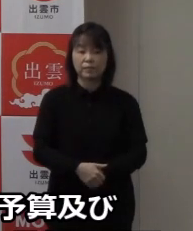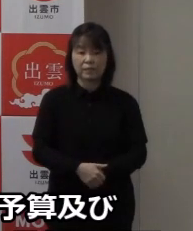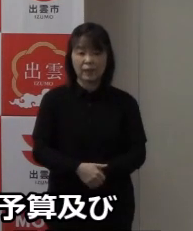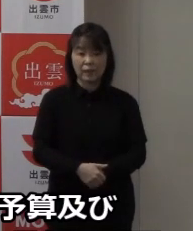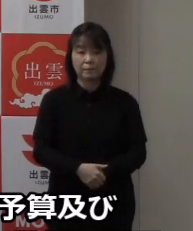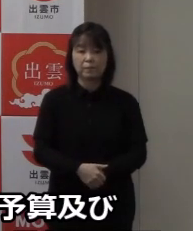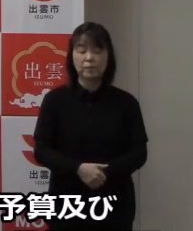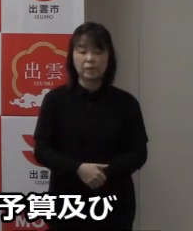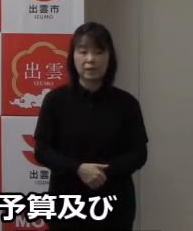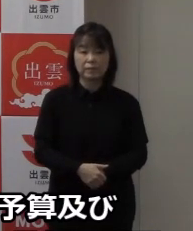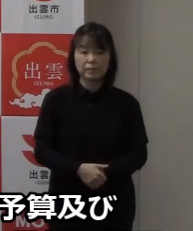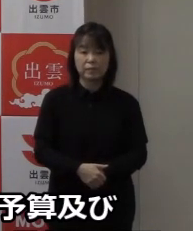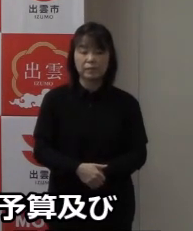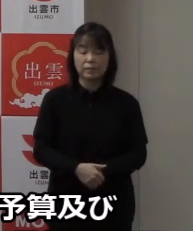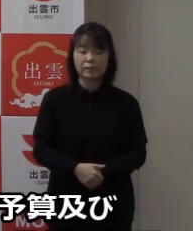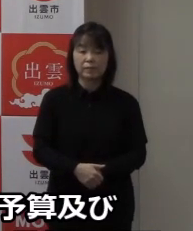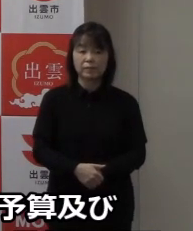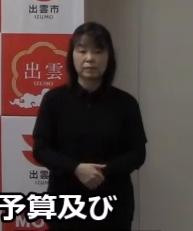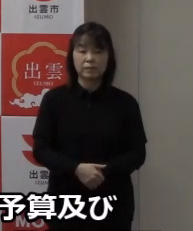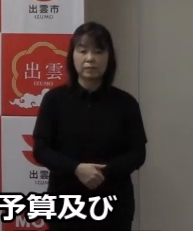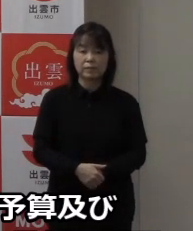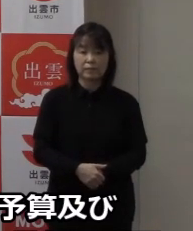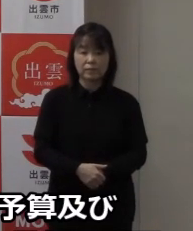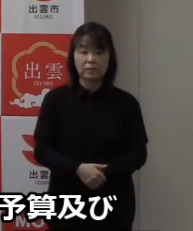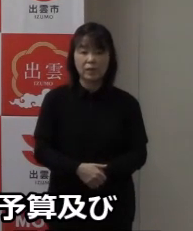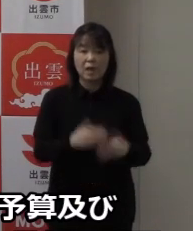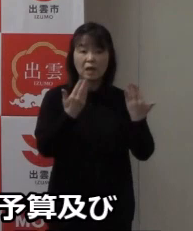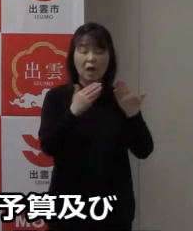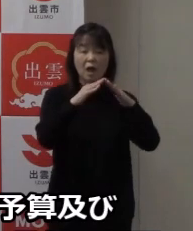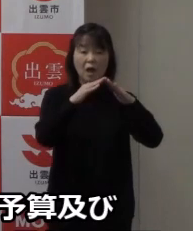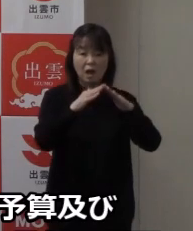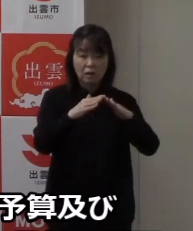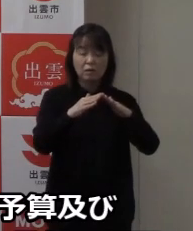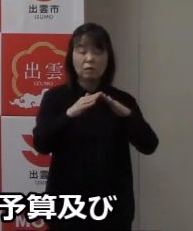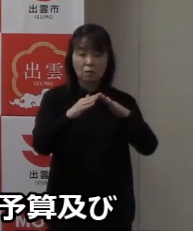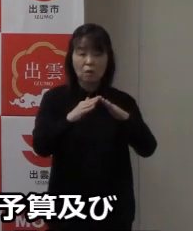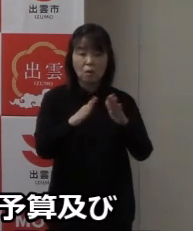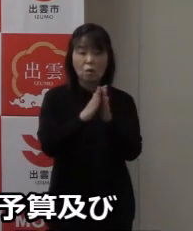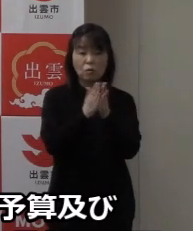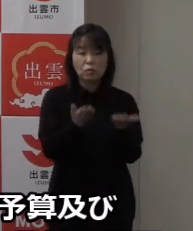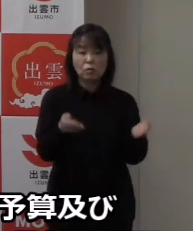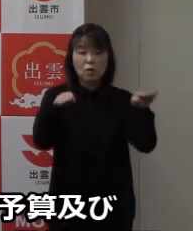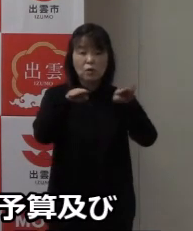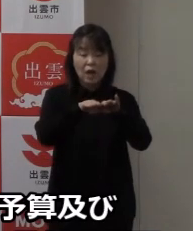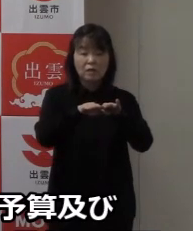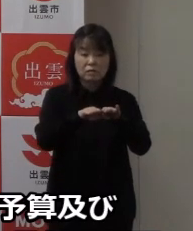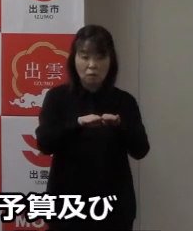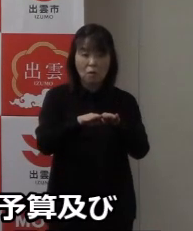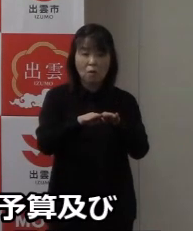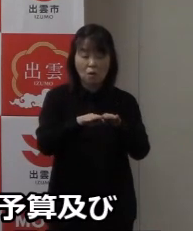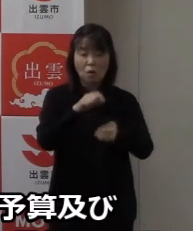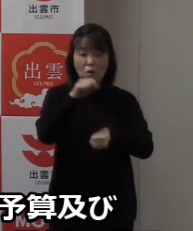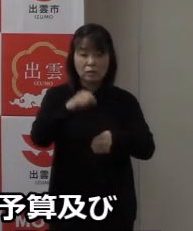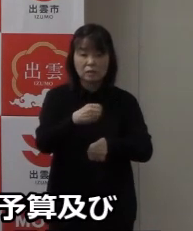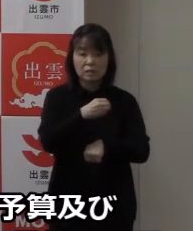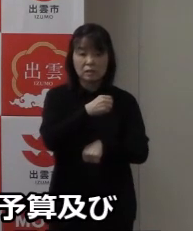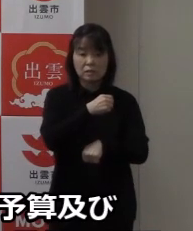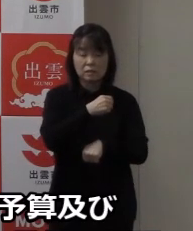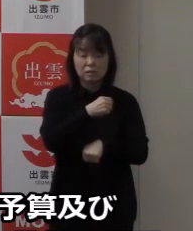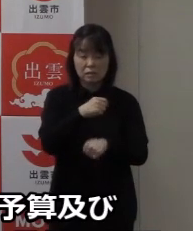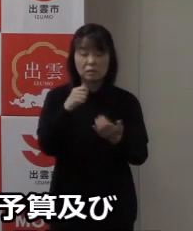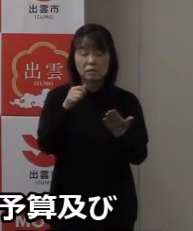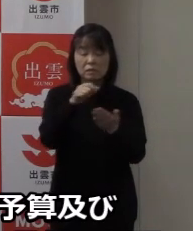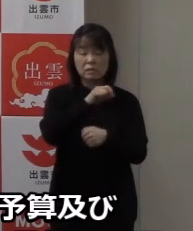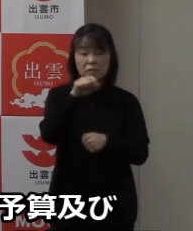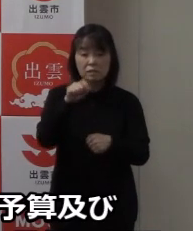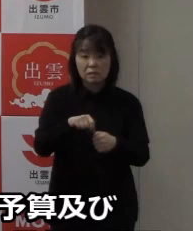庭地域学校で育む出雲の教育をということで、学校司書学びのサポーターを20名から23名に拡充したいと思い